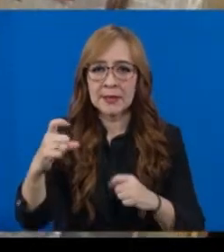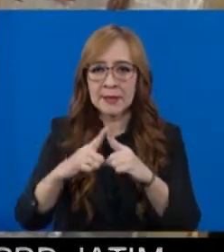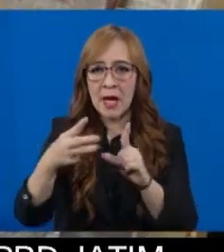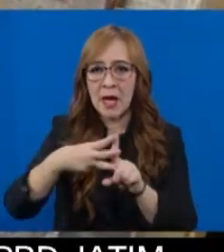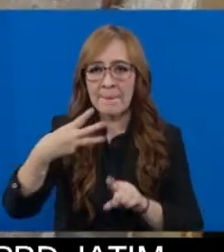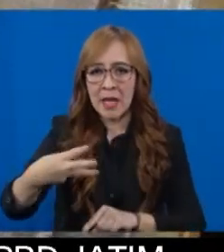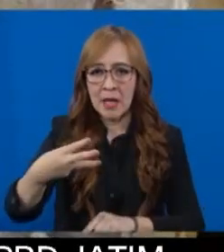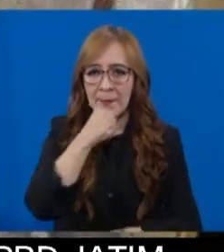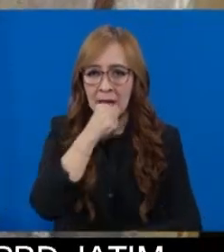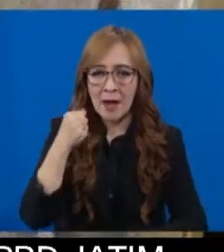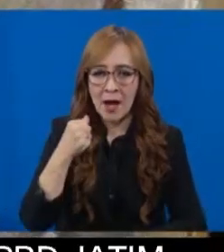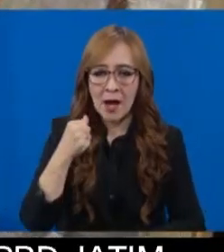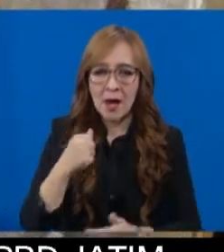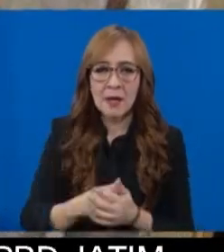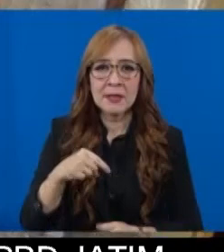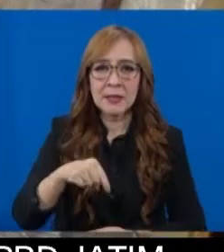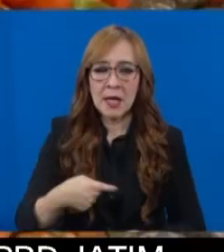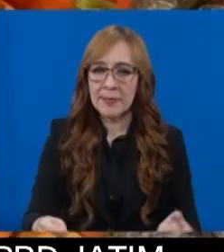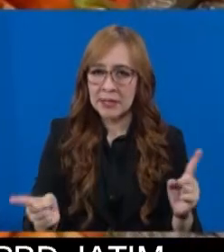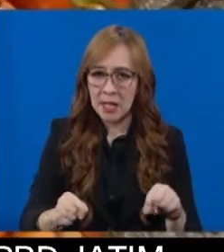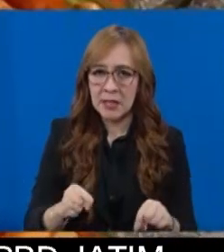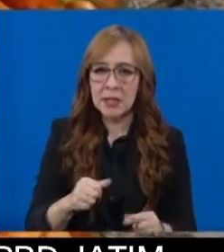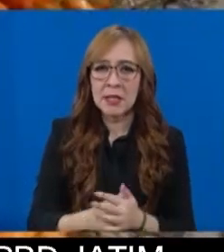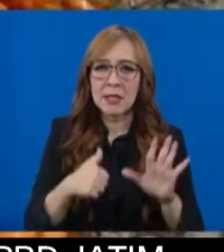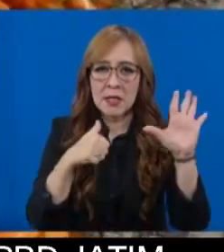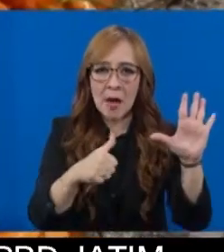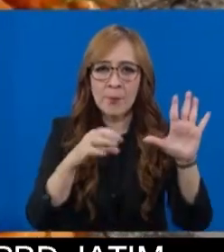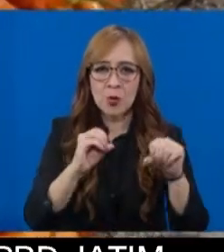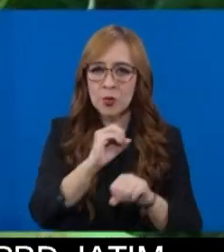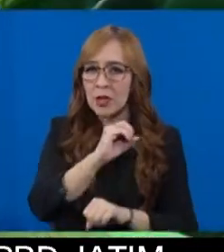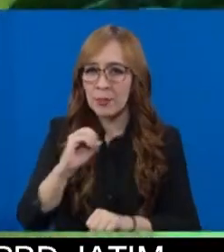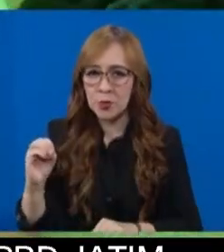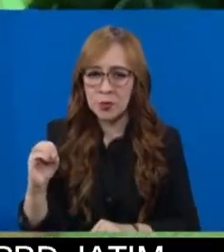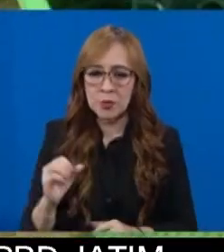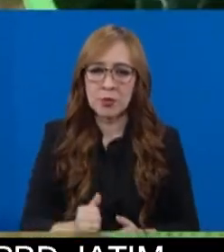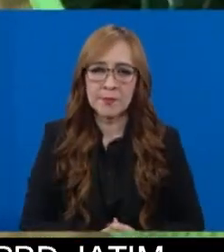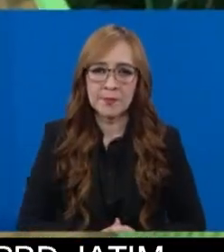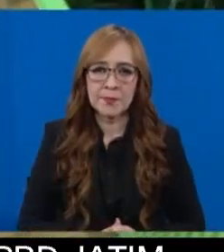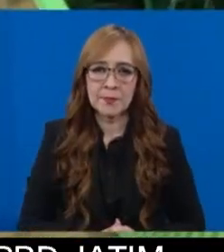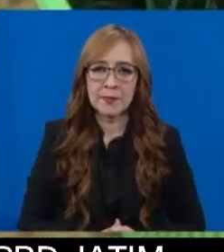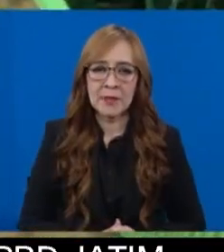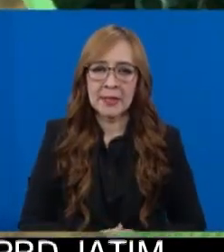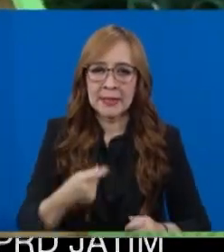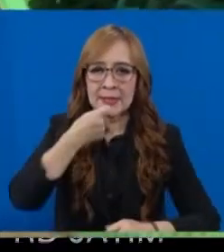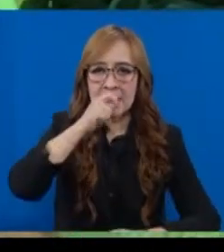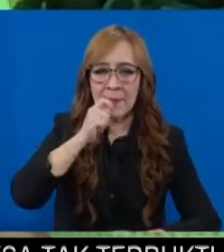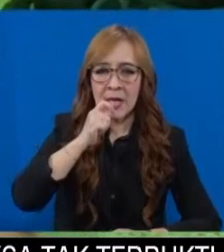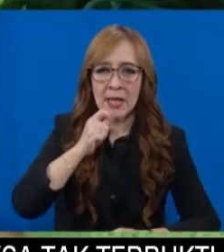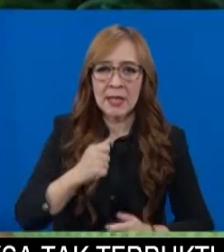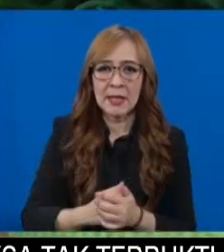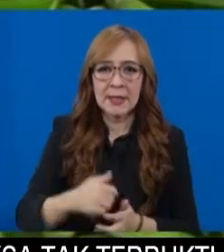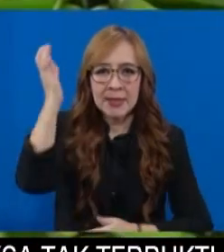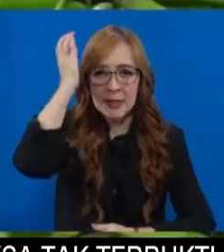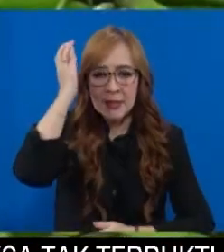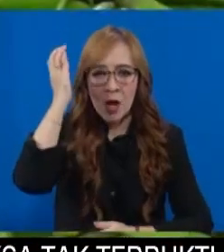sebelumnya 40.000 per kg kini naik menjadi Rp60.000 per kg cabe rawit hijau dari sebelumnya 30.000